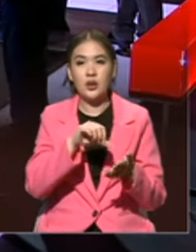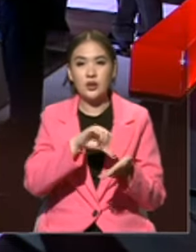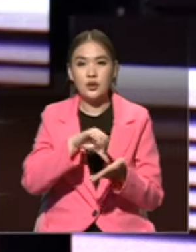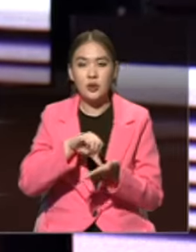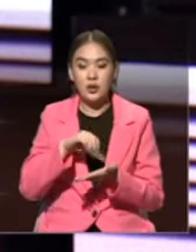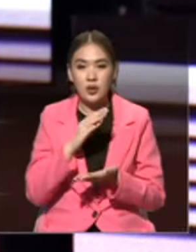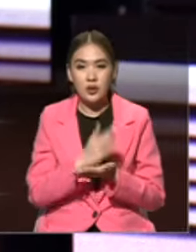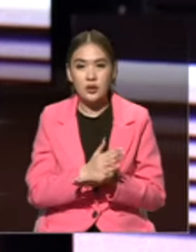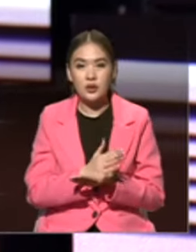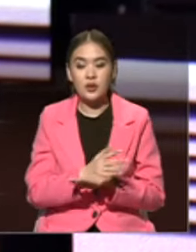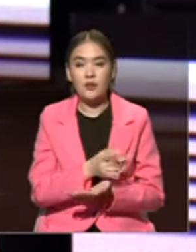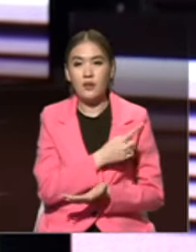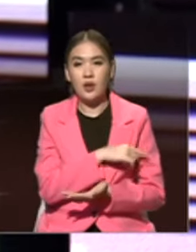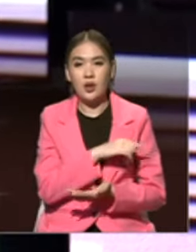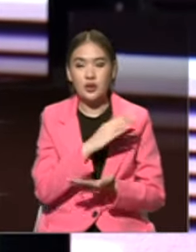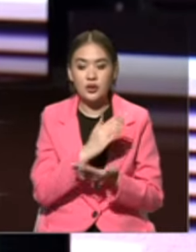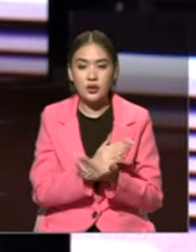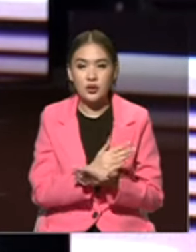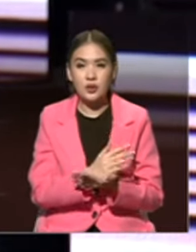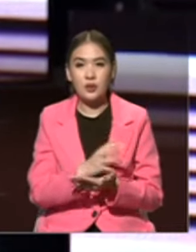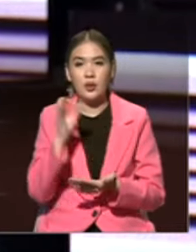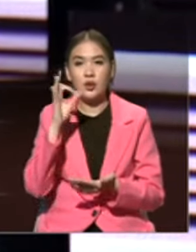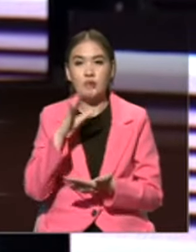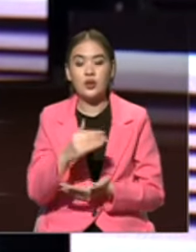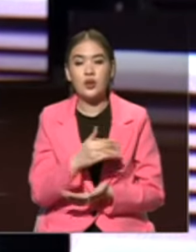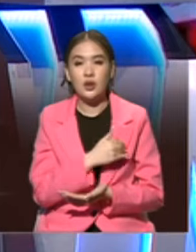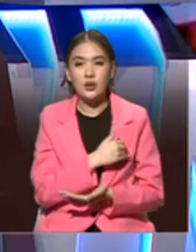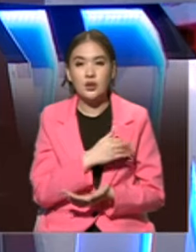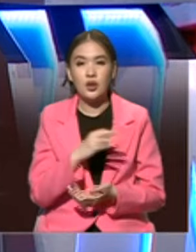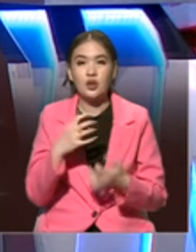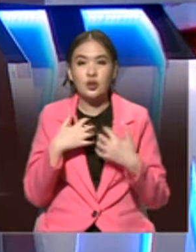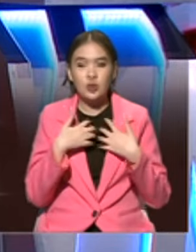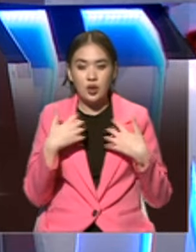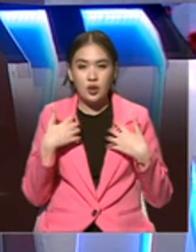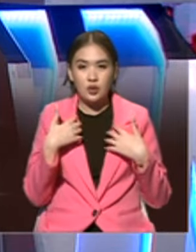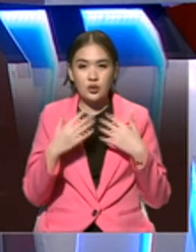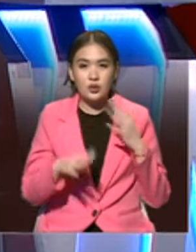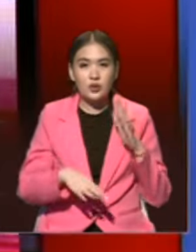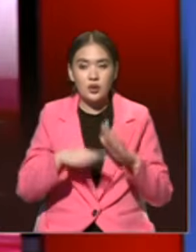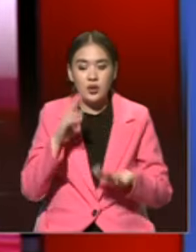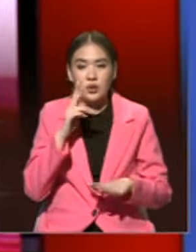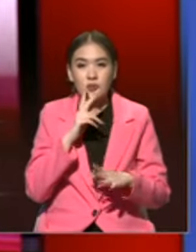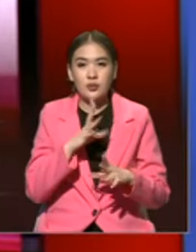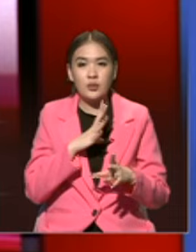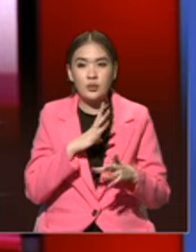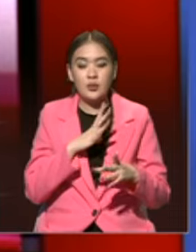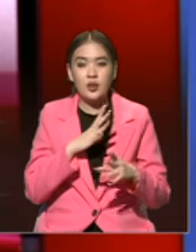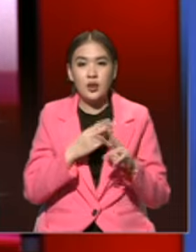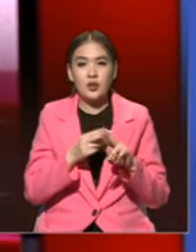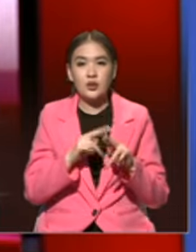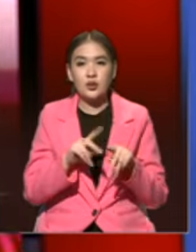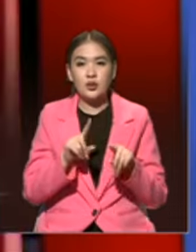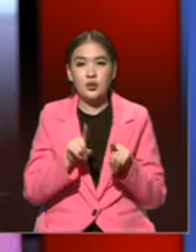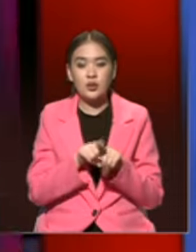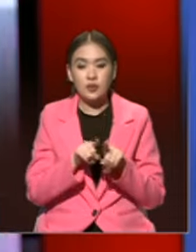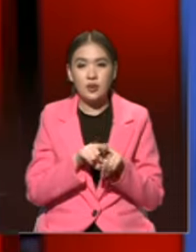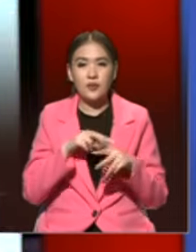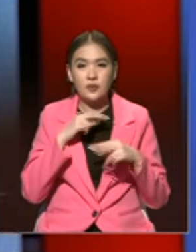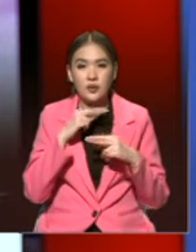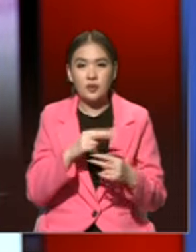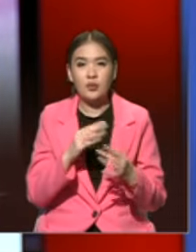саласы тұр, осы мал шаруа, енді біз төрт түлік осы малмен өскен қазақпыз, соған енді кішкене осыған да кішкене көңіл